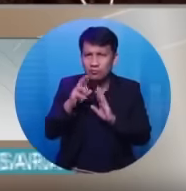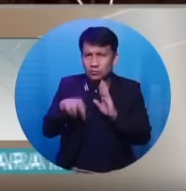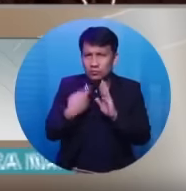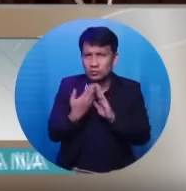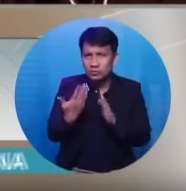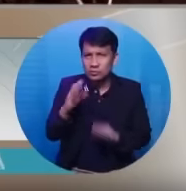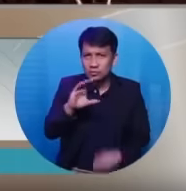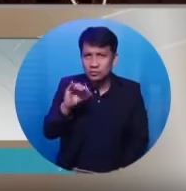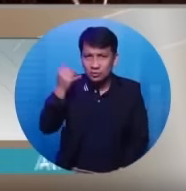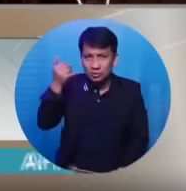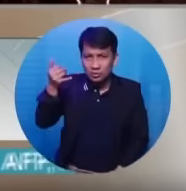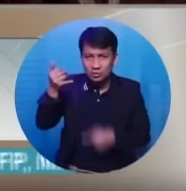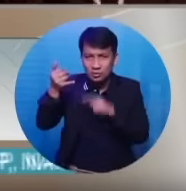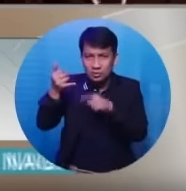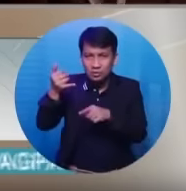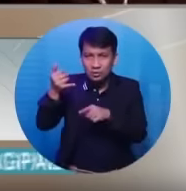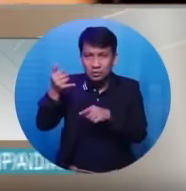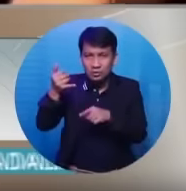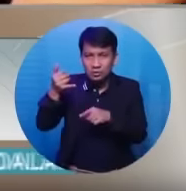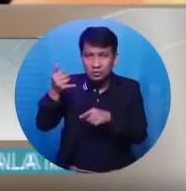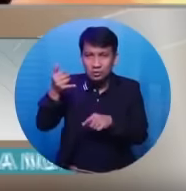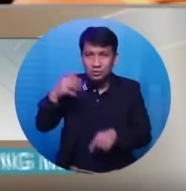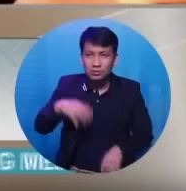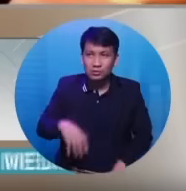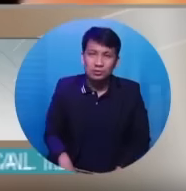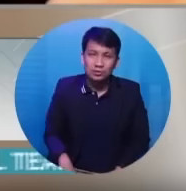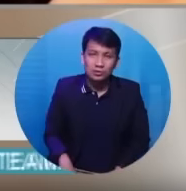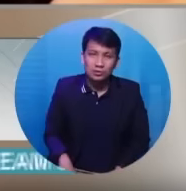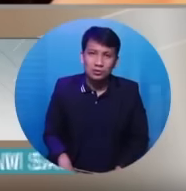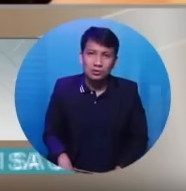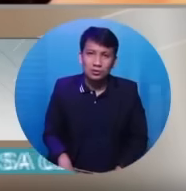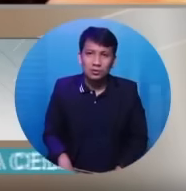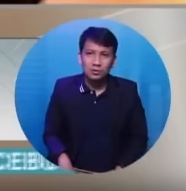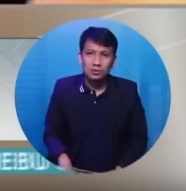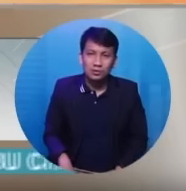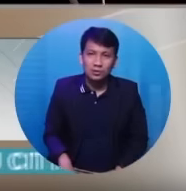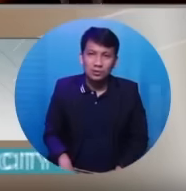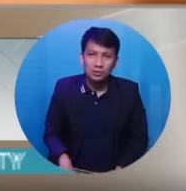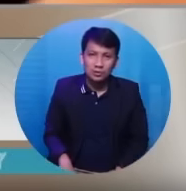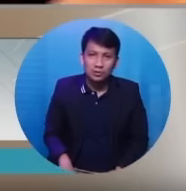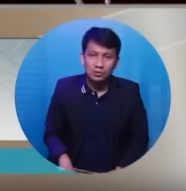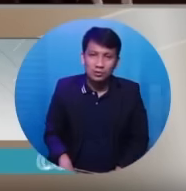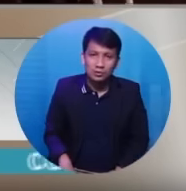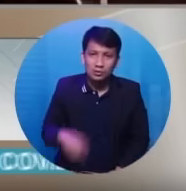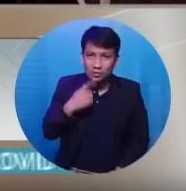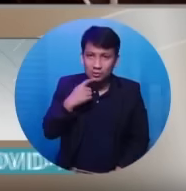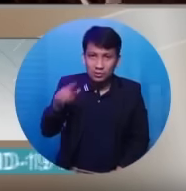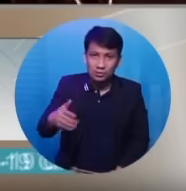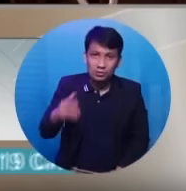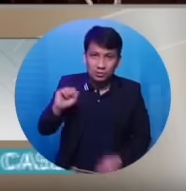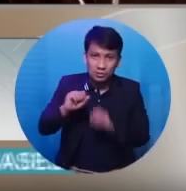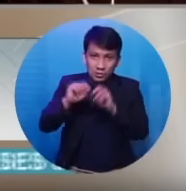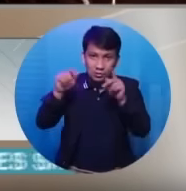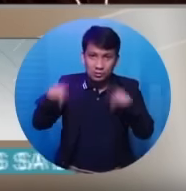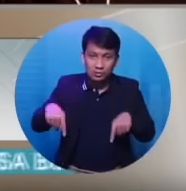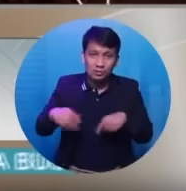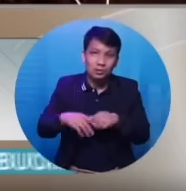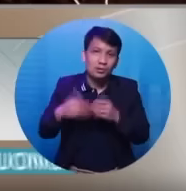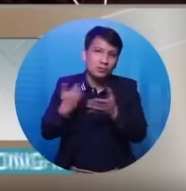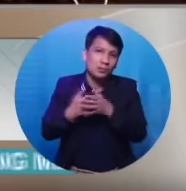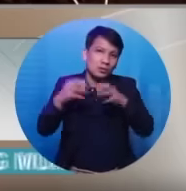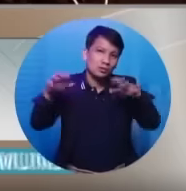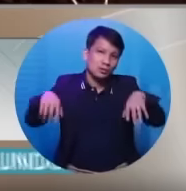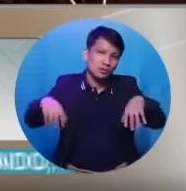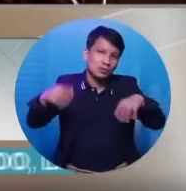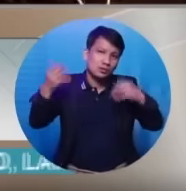Yung CCTV niya, sir, nakaharap po sa ano namin. Sa kasi magkadikit lang po yung apartment namin. Ah, sir. Magkatabi lang